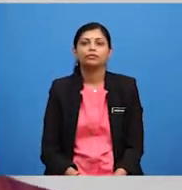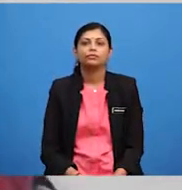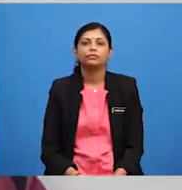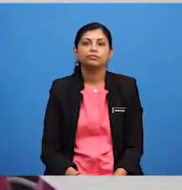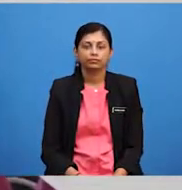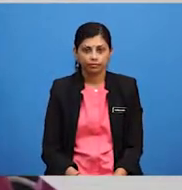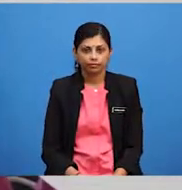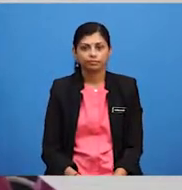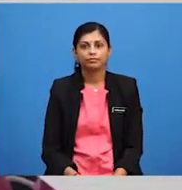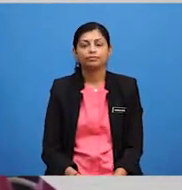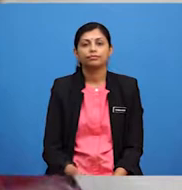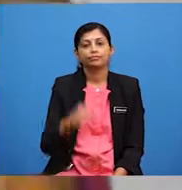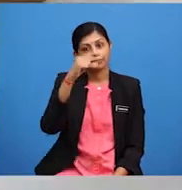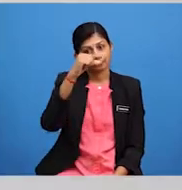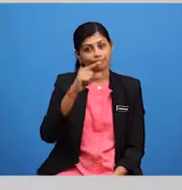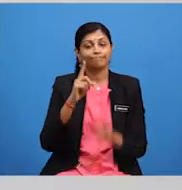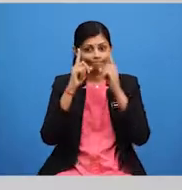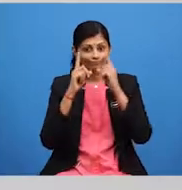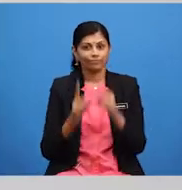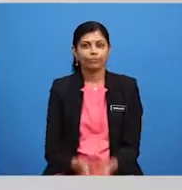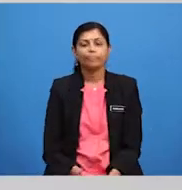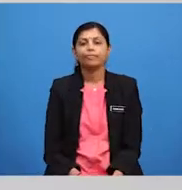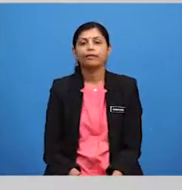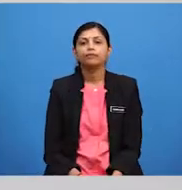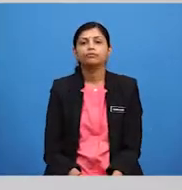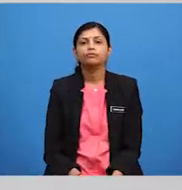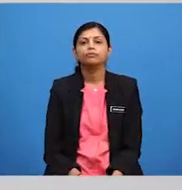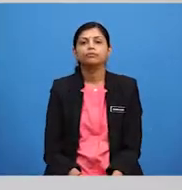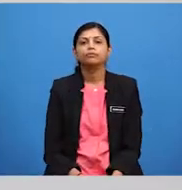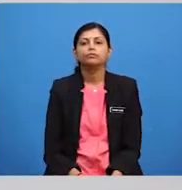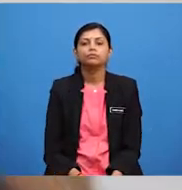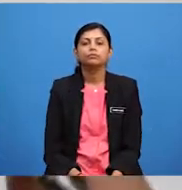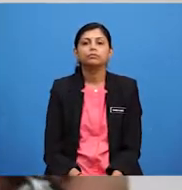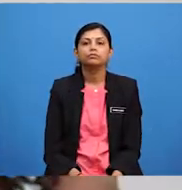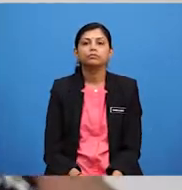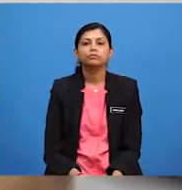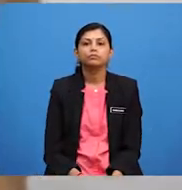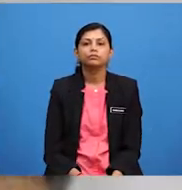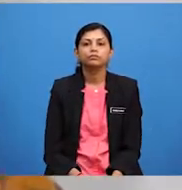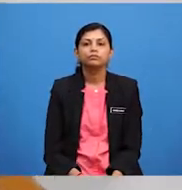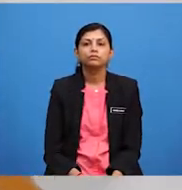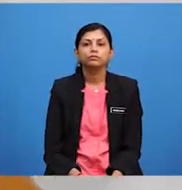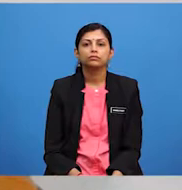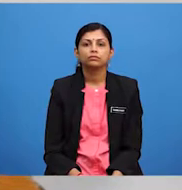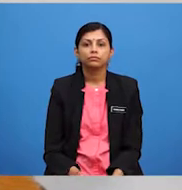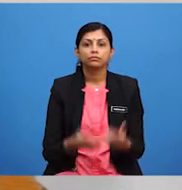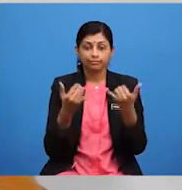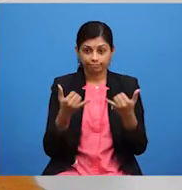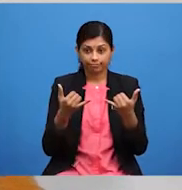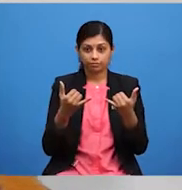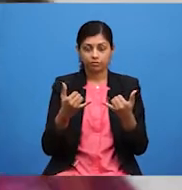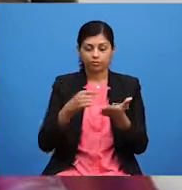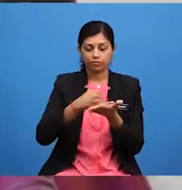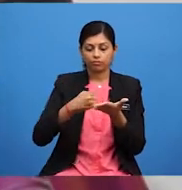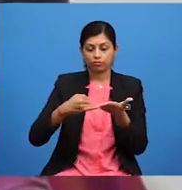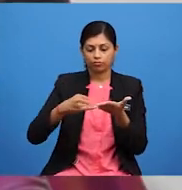G. Akhir sekali, langkah ketujuh, murid-murid legapkan garisan